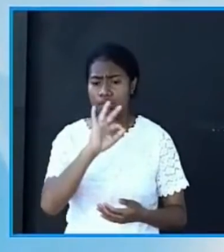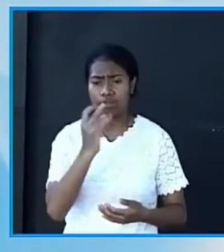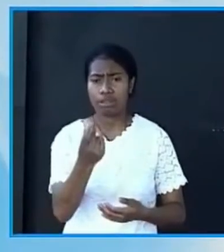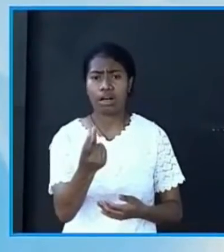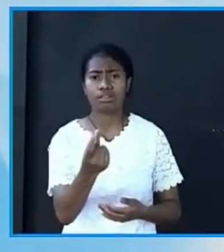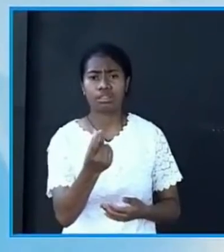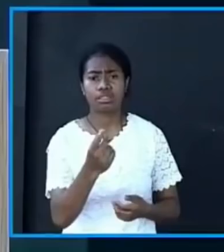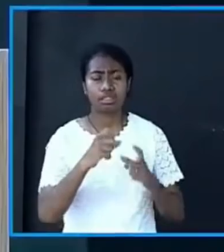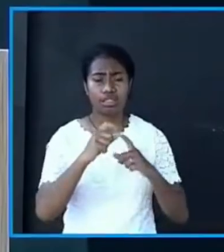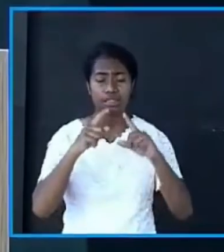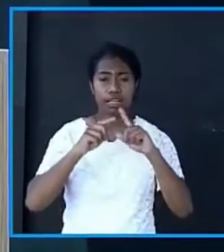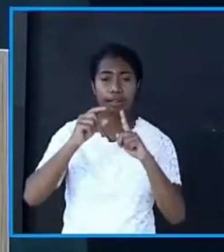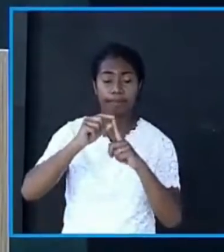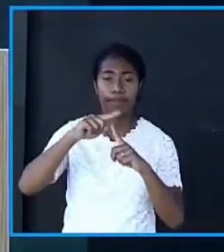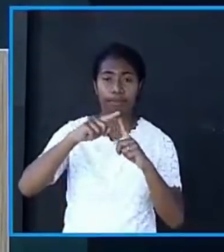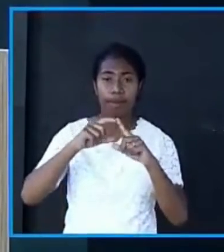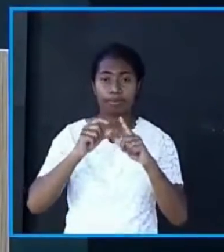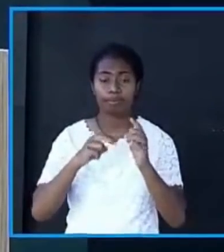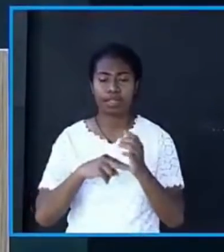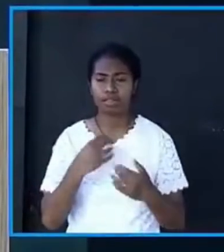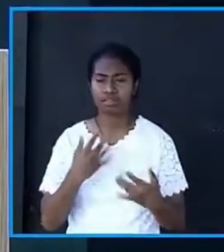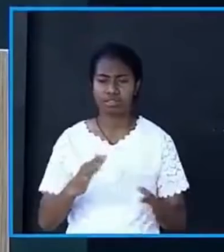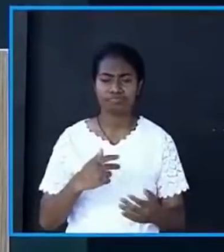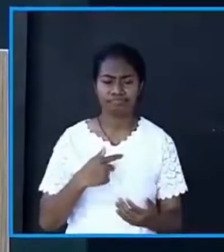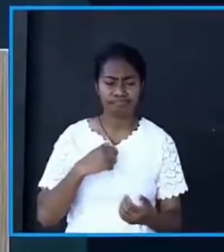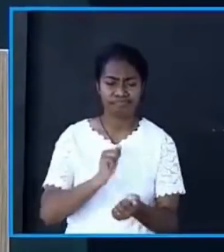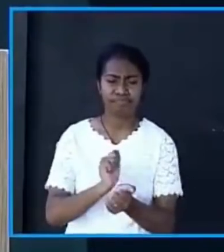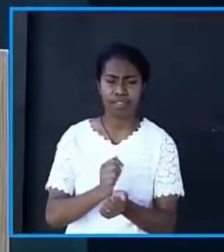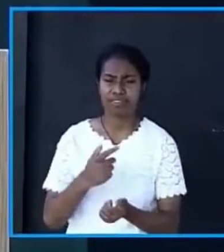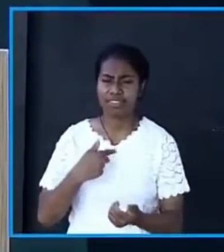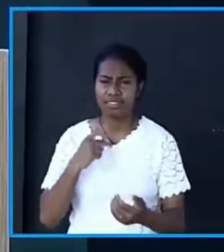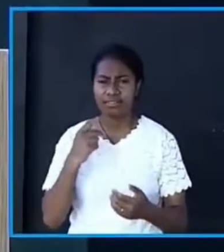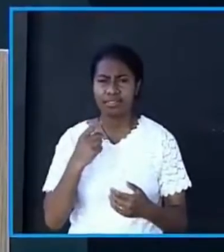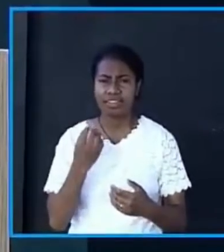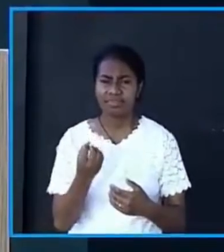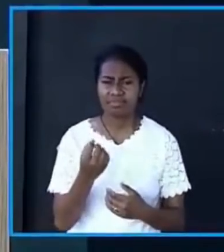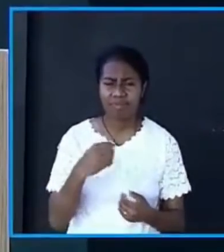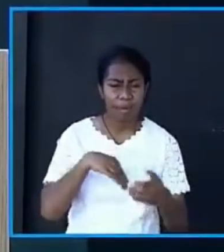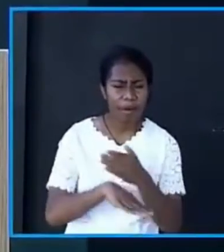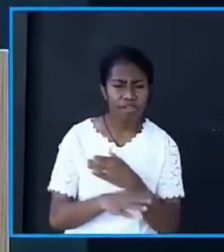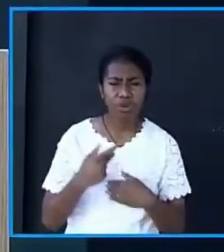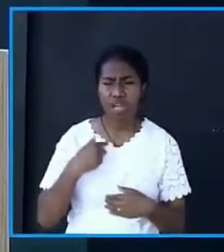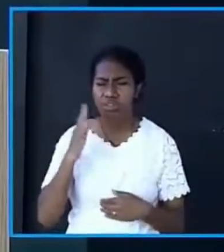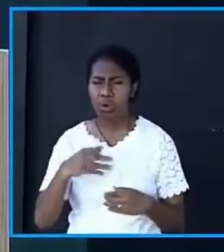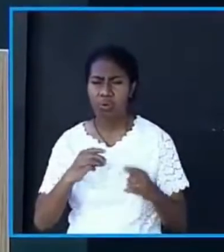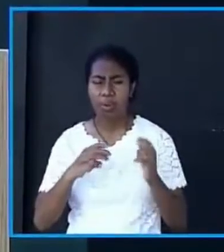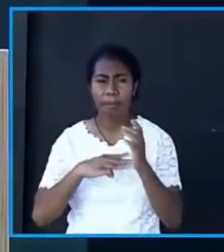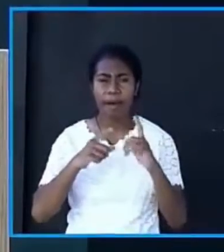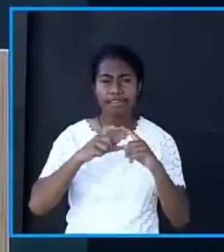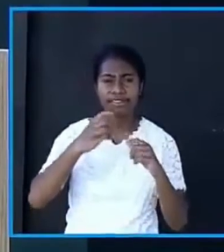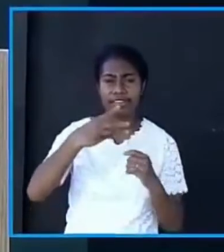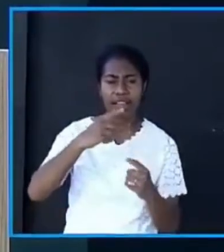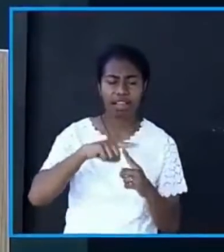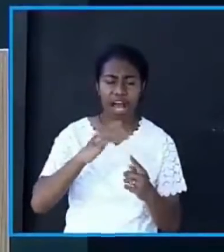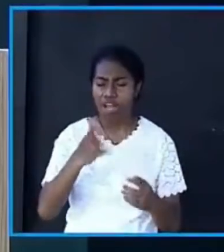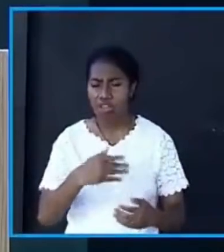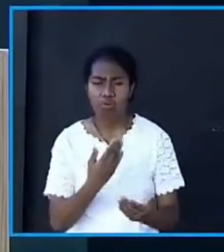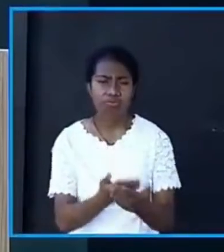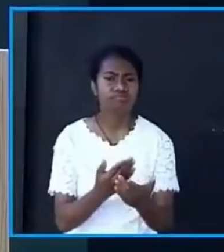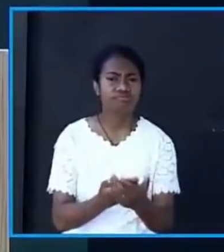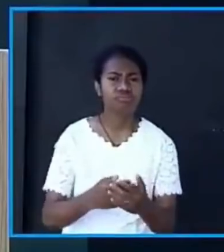satpam yang sebentar kerjanya masuk kerja macet minta kenaikan gaji la